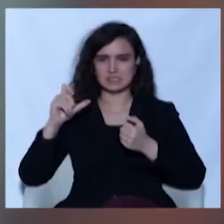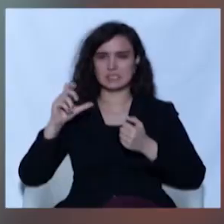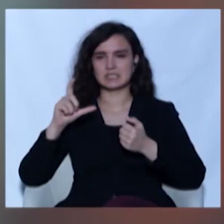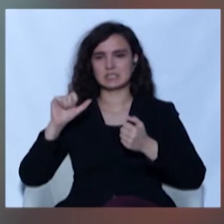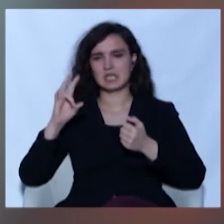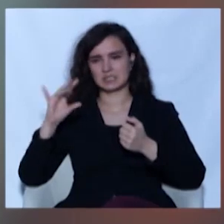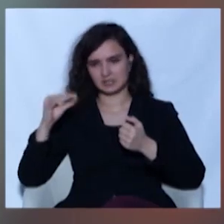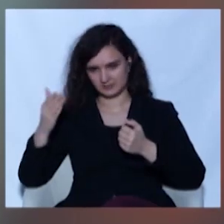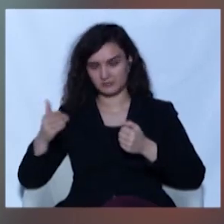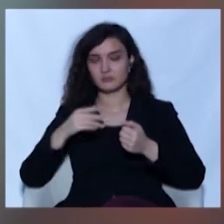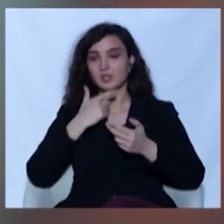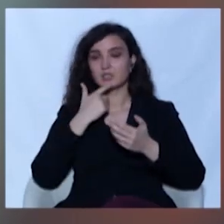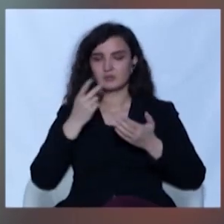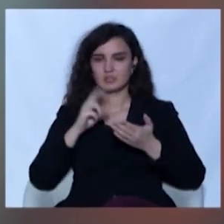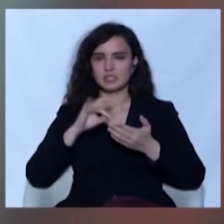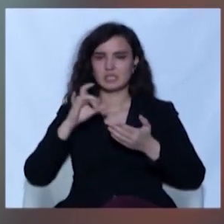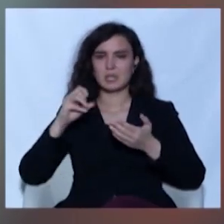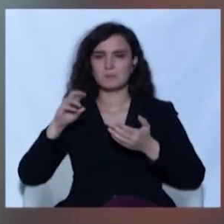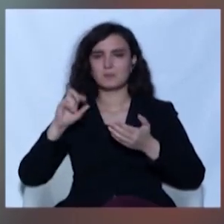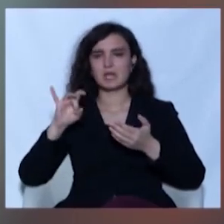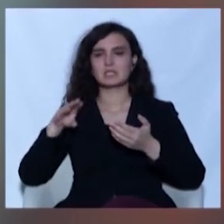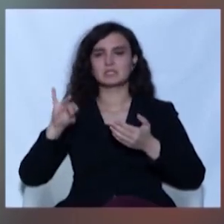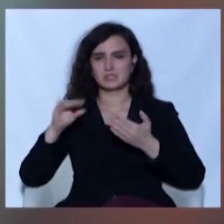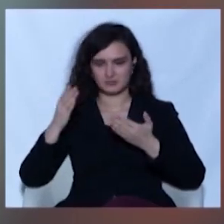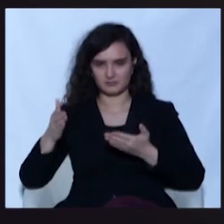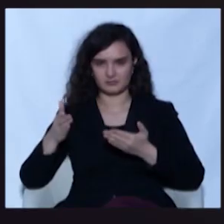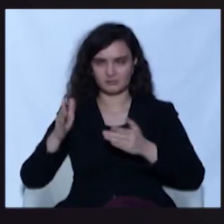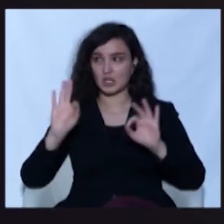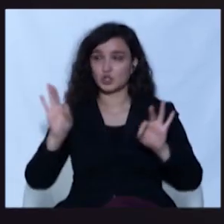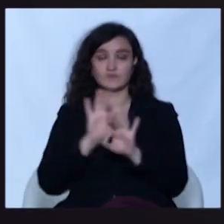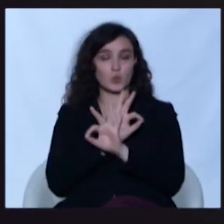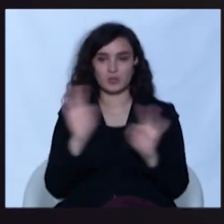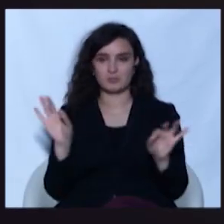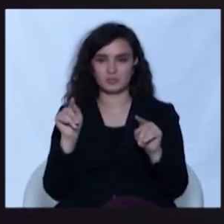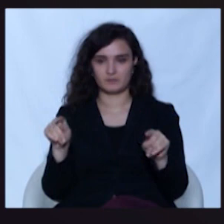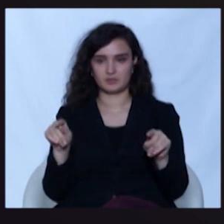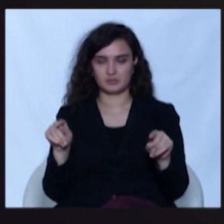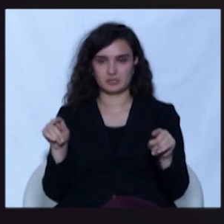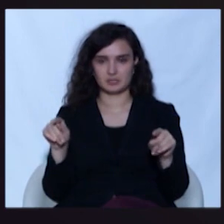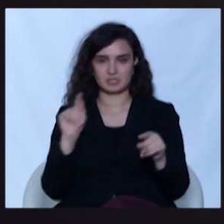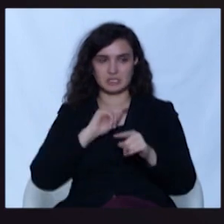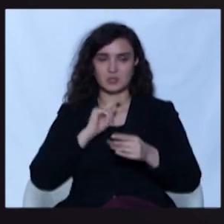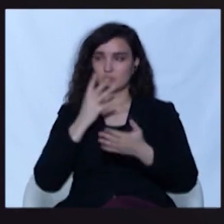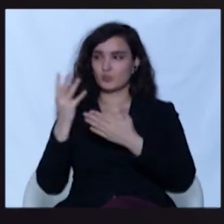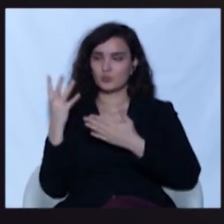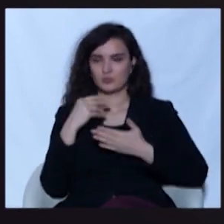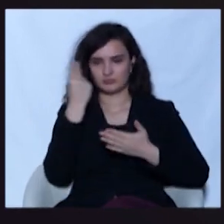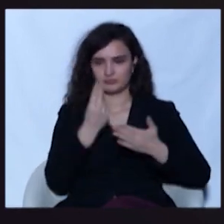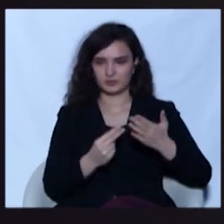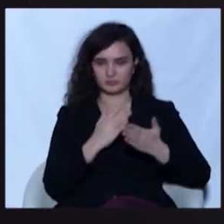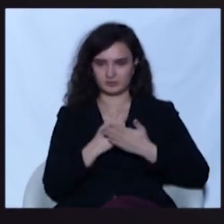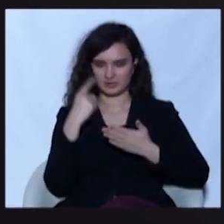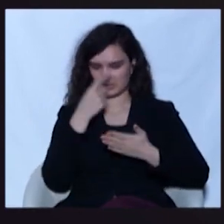Сезанни, татвал, эсари Рембрандты, Ромасац, арачуэлэ бриве, эсэти сахасеато портретеби,